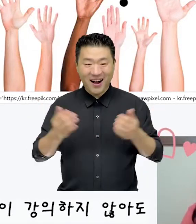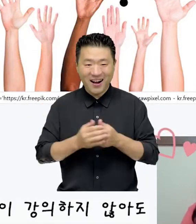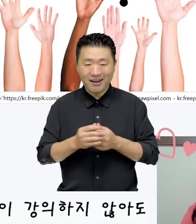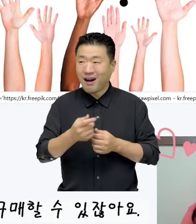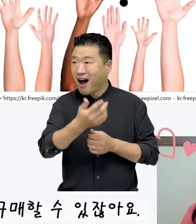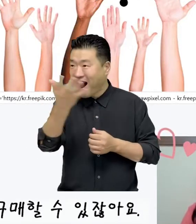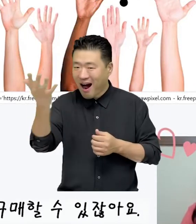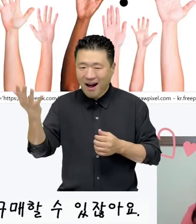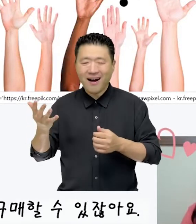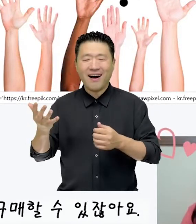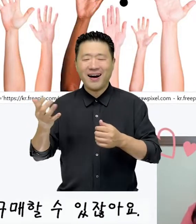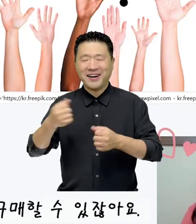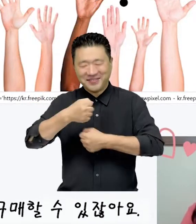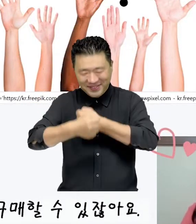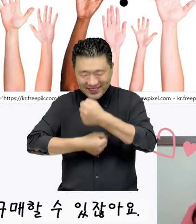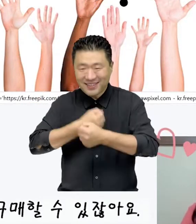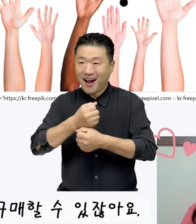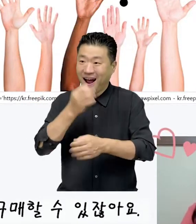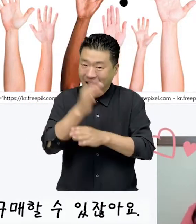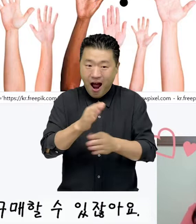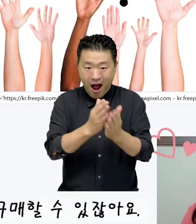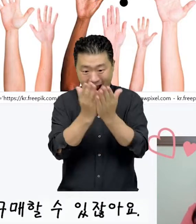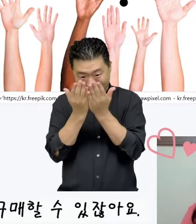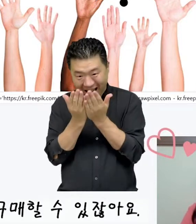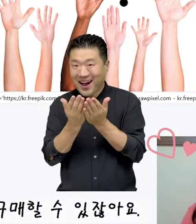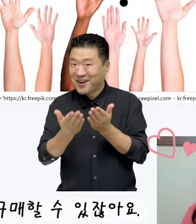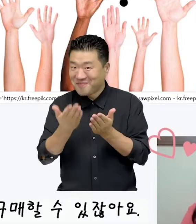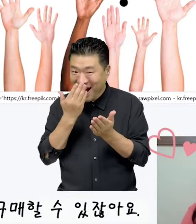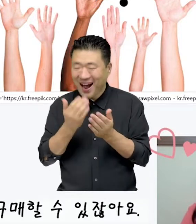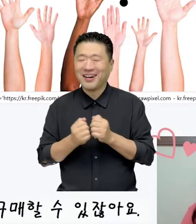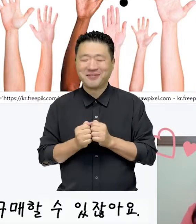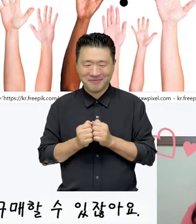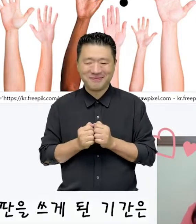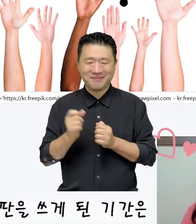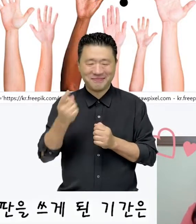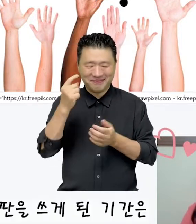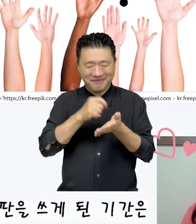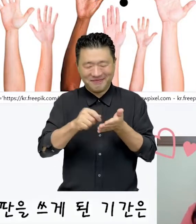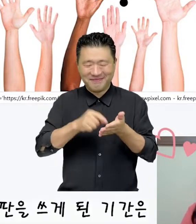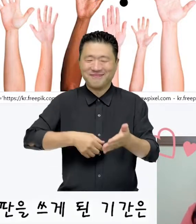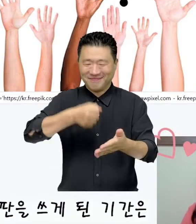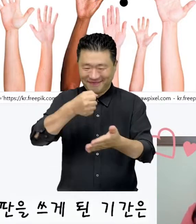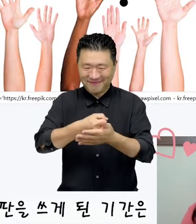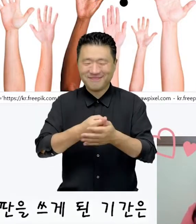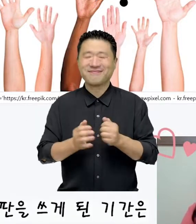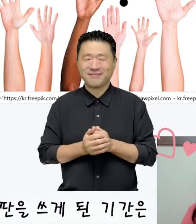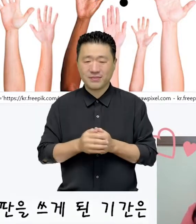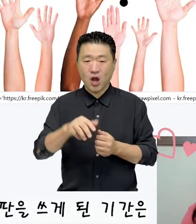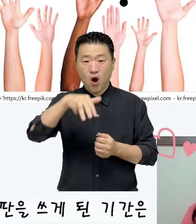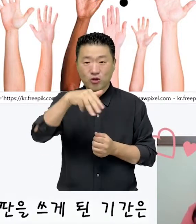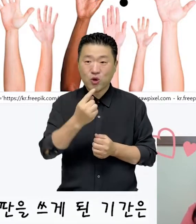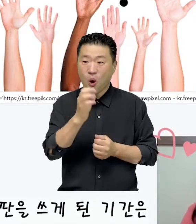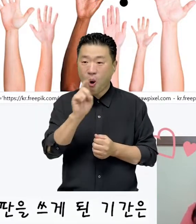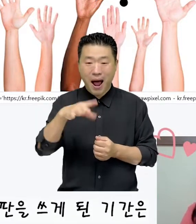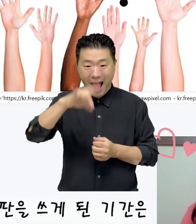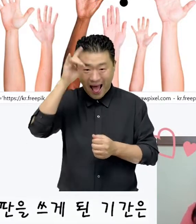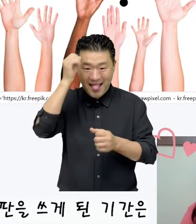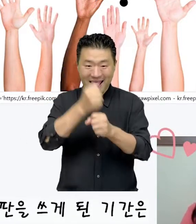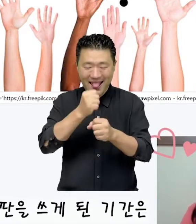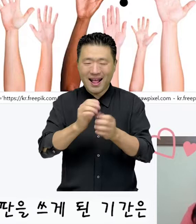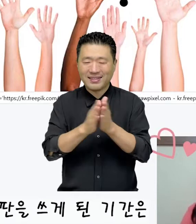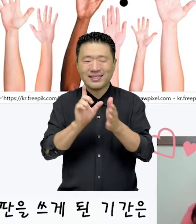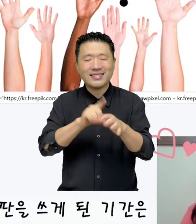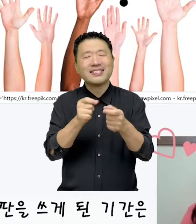않아도 여러 사람이 언제든 어디서든 구매할 수 있잖아요. 그래서 책을 쓰기로 결심을 했습니다.